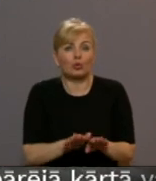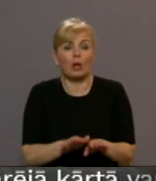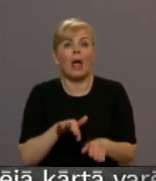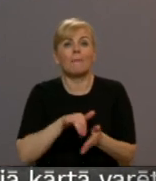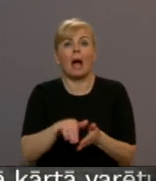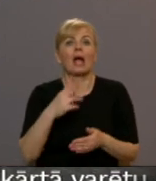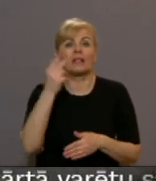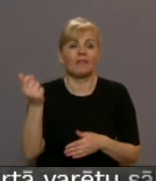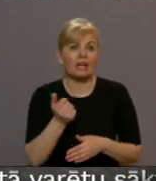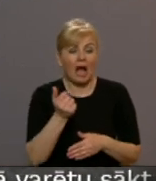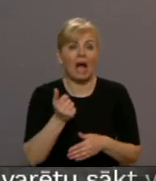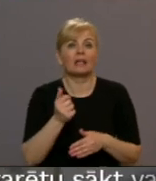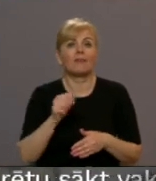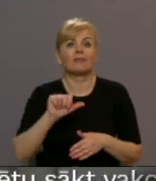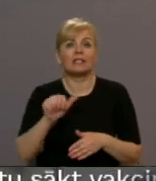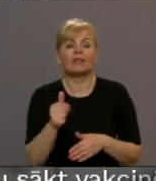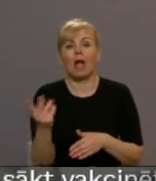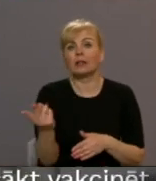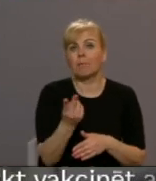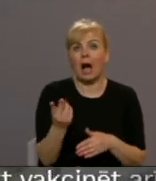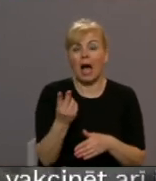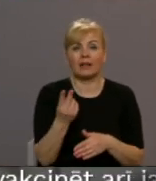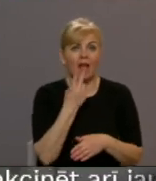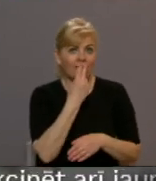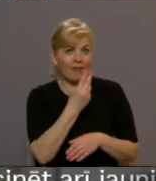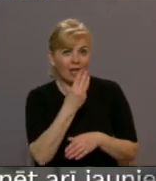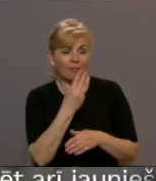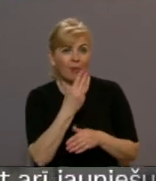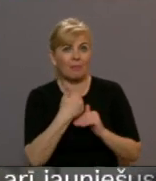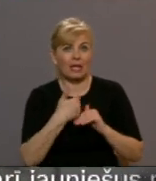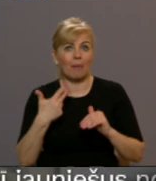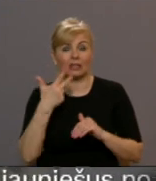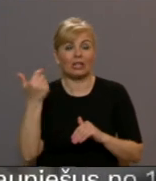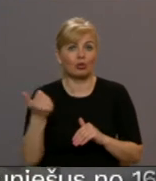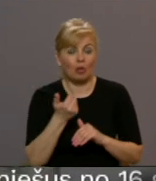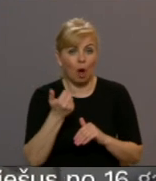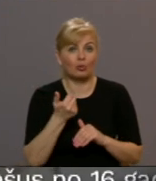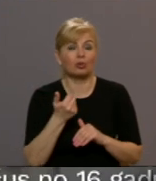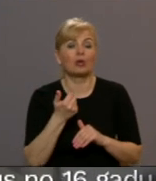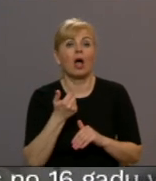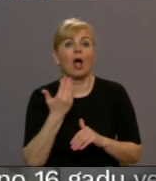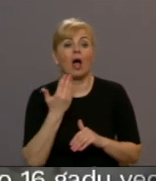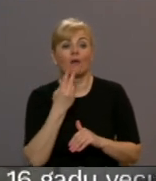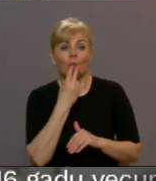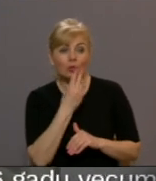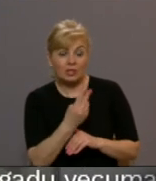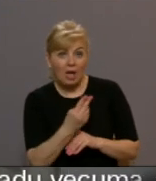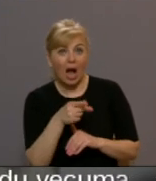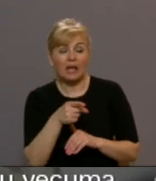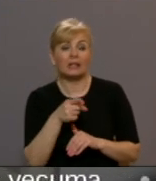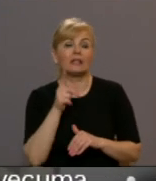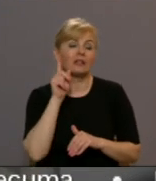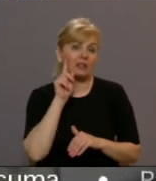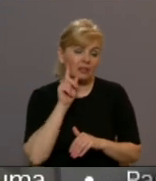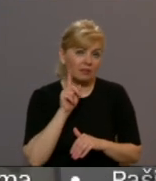gadi, kamēr izveidojās pāris, kuru mēs vērojām iepriekšējos trīs gadus. Un ir pamats uzskatīt, ka